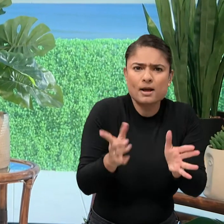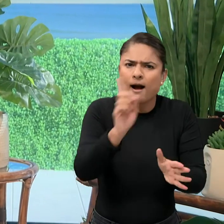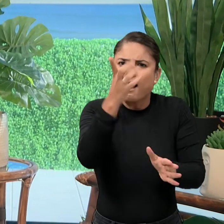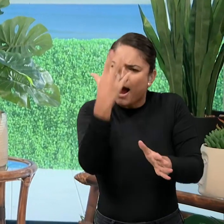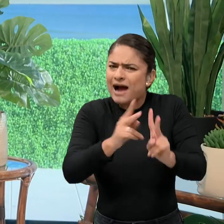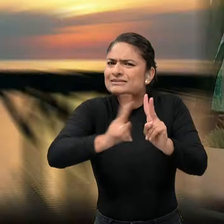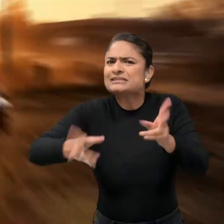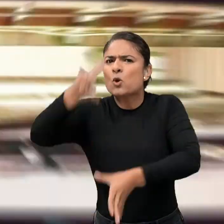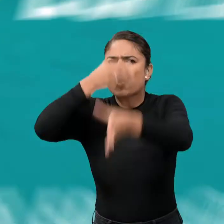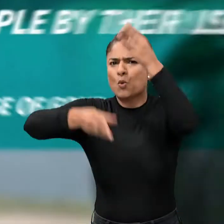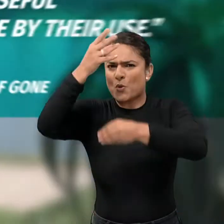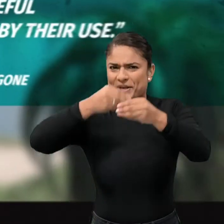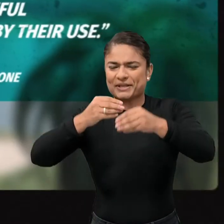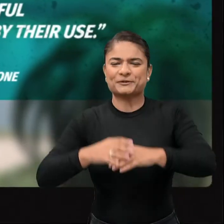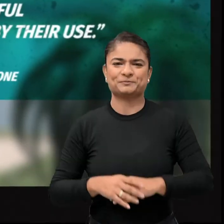is nou weer terug.